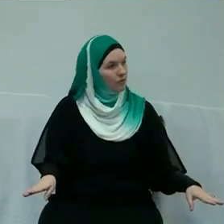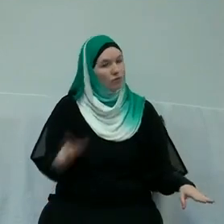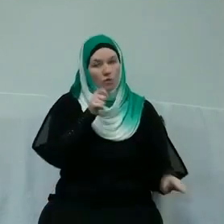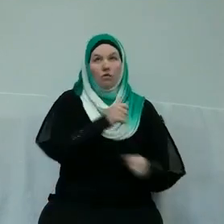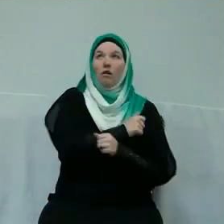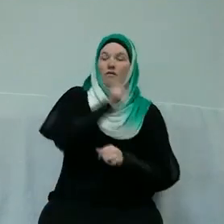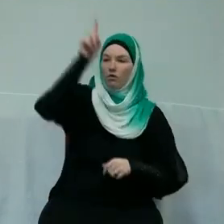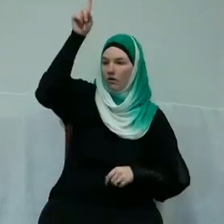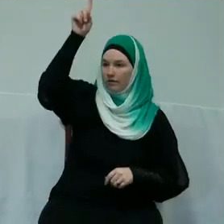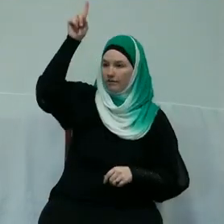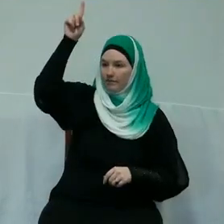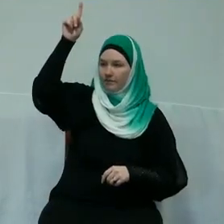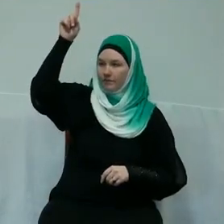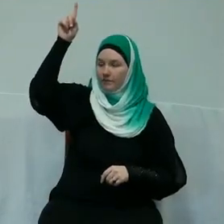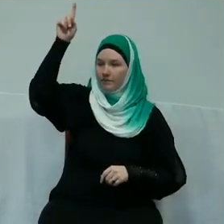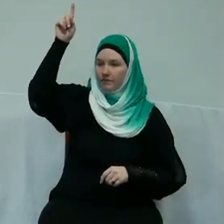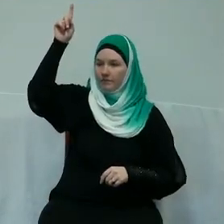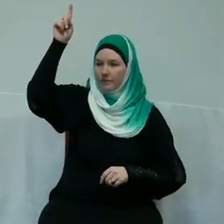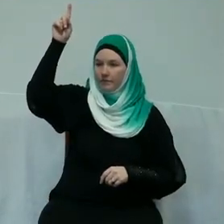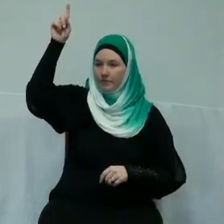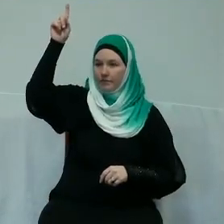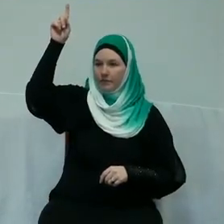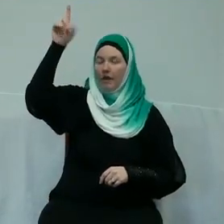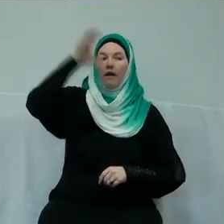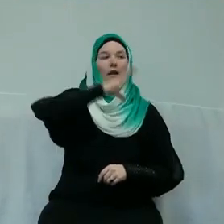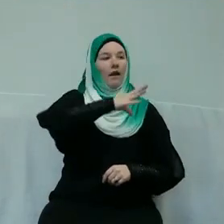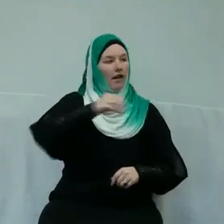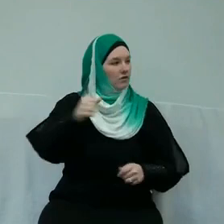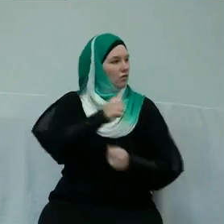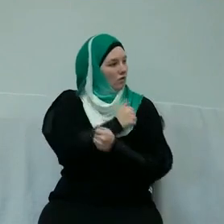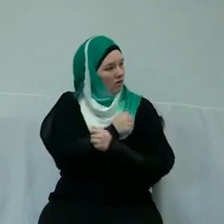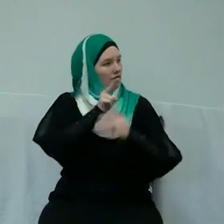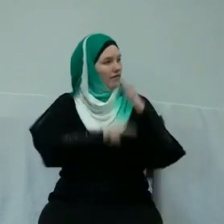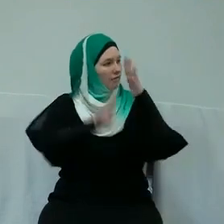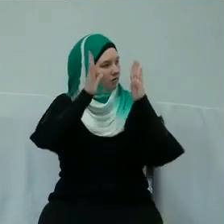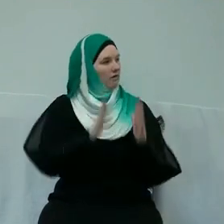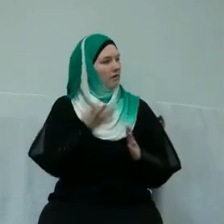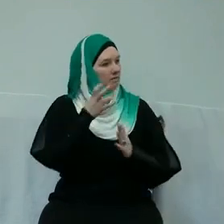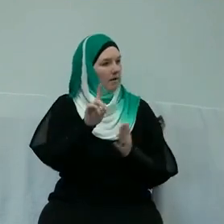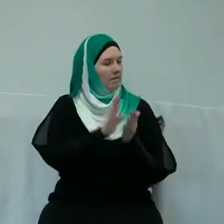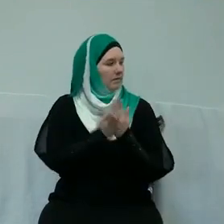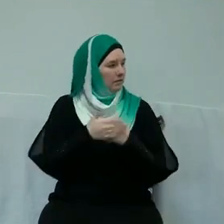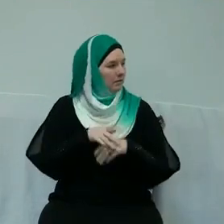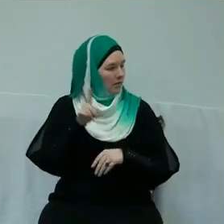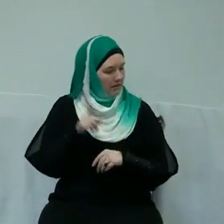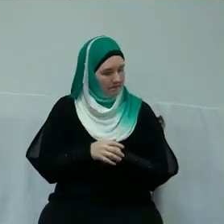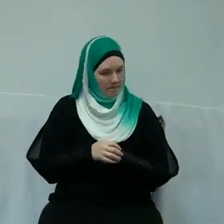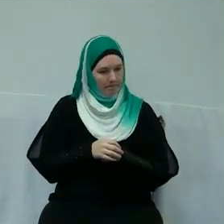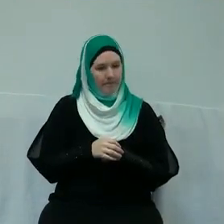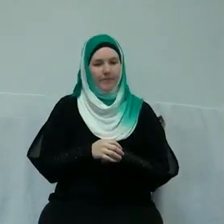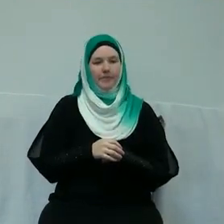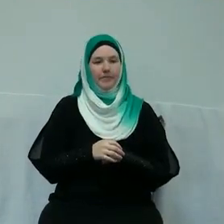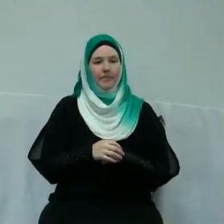Allah وعلى حب نبيكم And to love the Prophet sallallahu alaihi wasallam